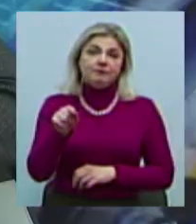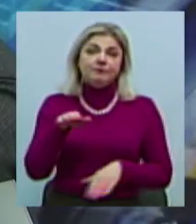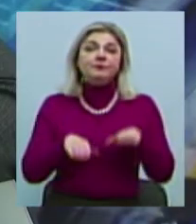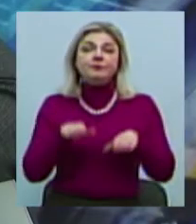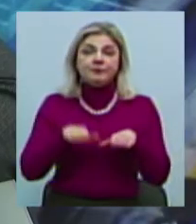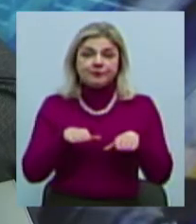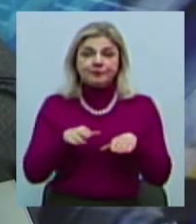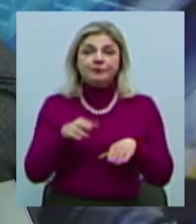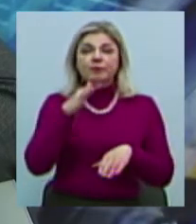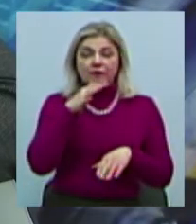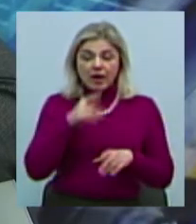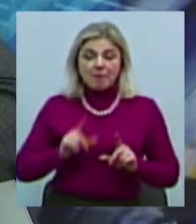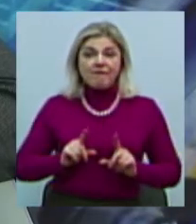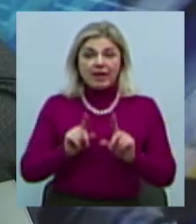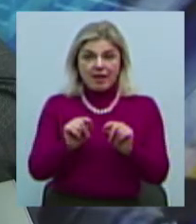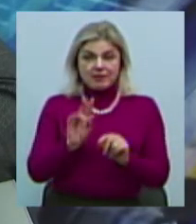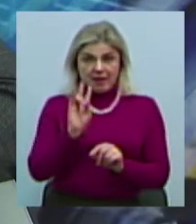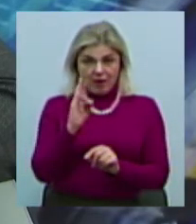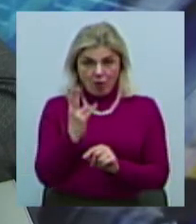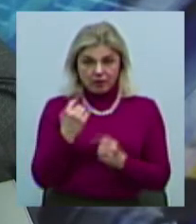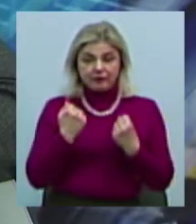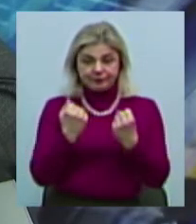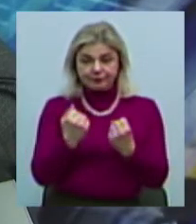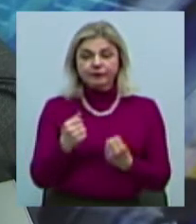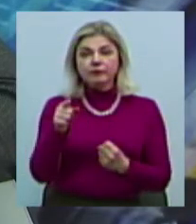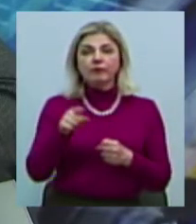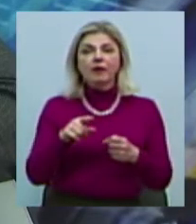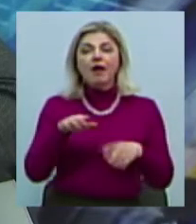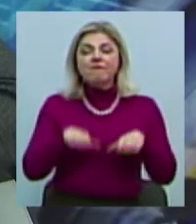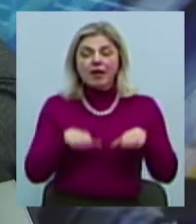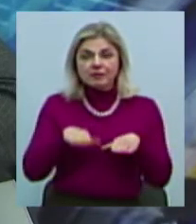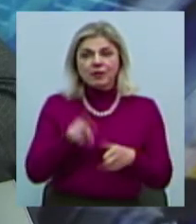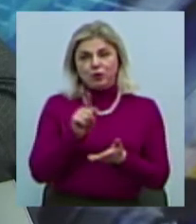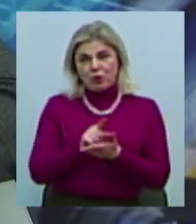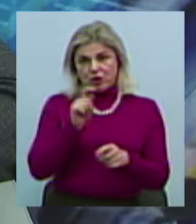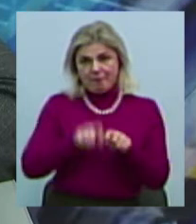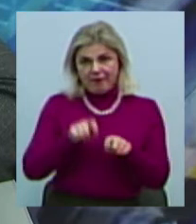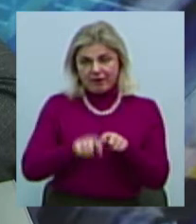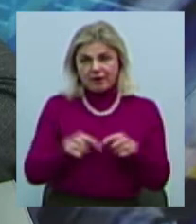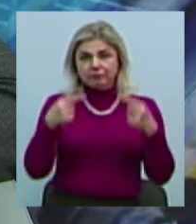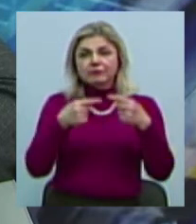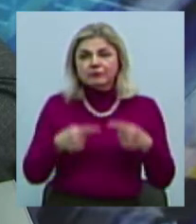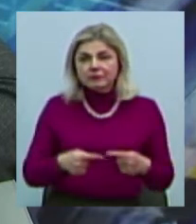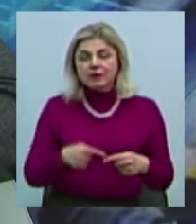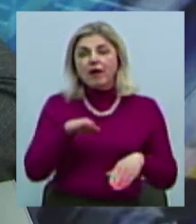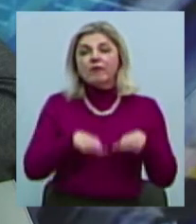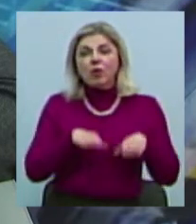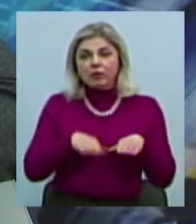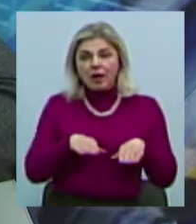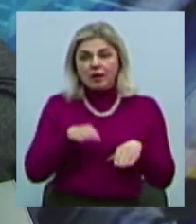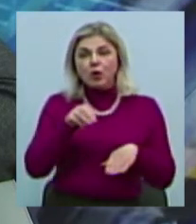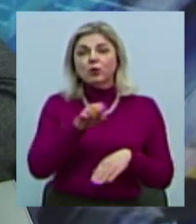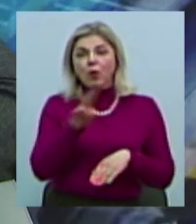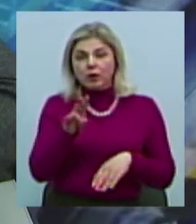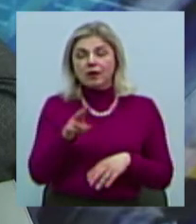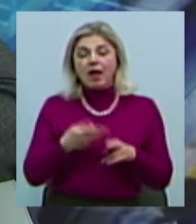город Николаев поставить весогабаритный комплекс, проверить действительно там соответствие там, тоннажности